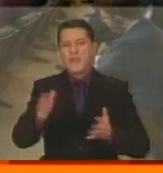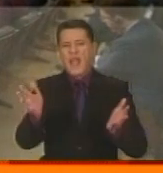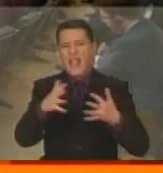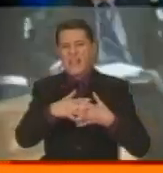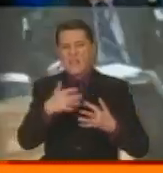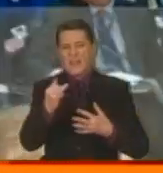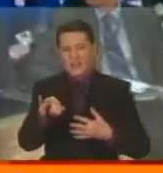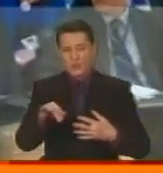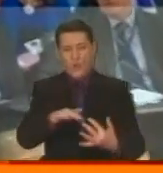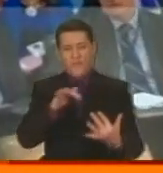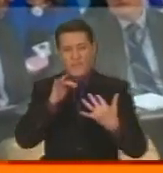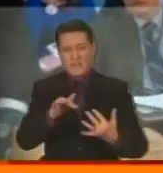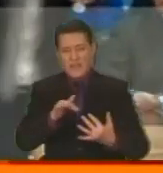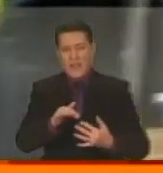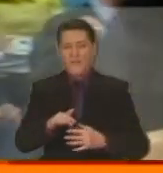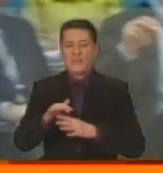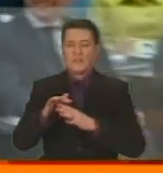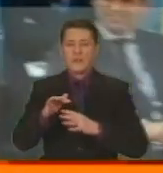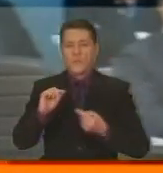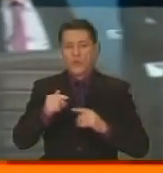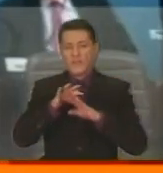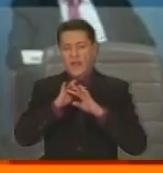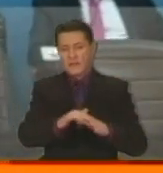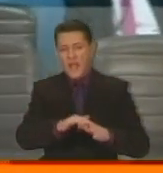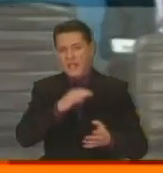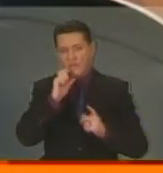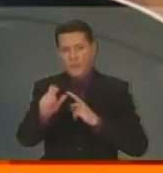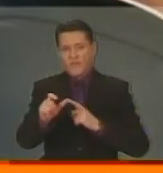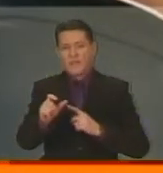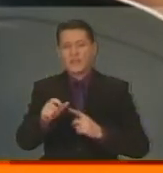гібридну атаку на будь-яку країну Альянсу усі члени НАТО відповідатимуть разом.